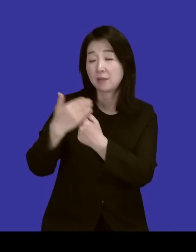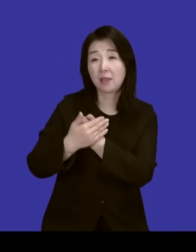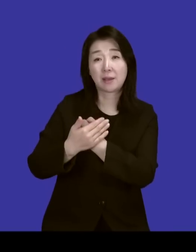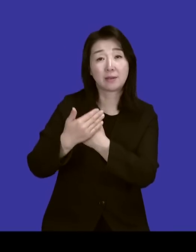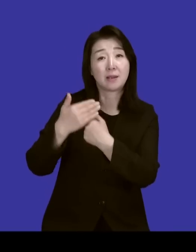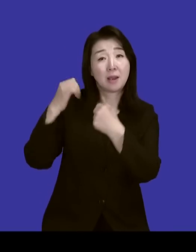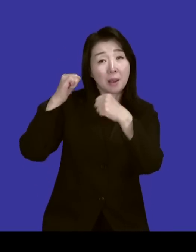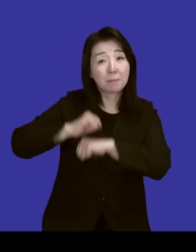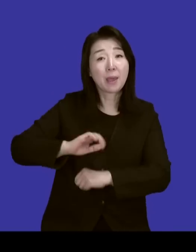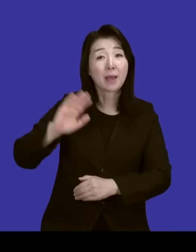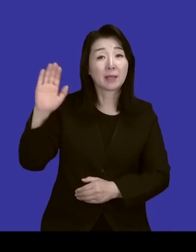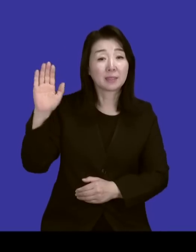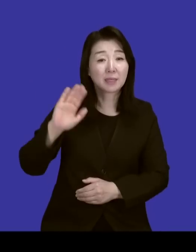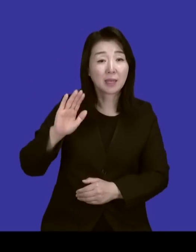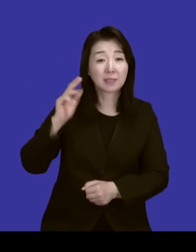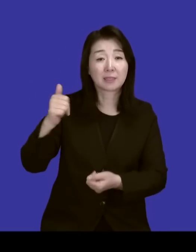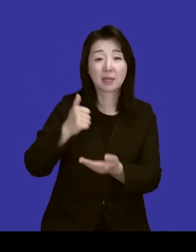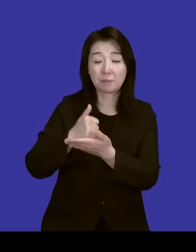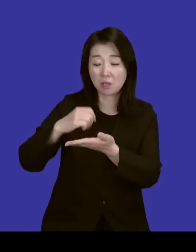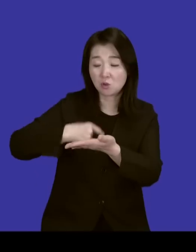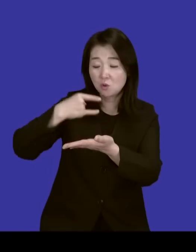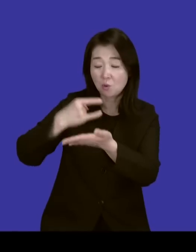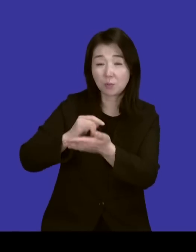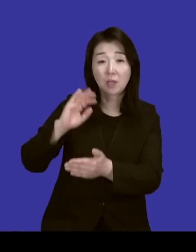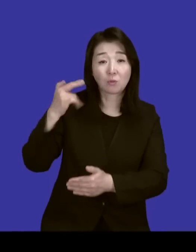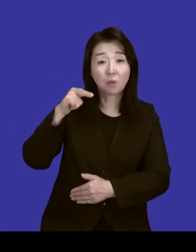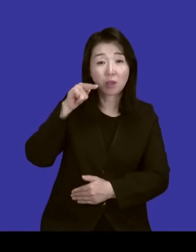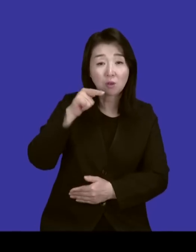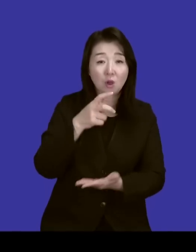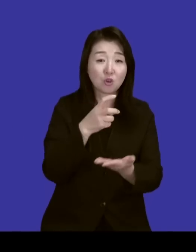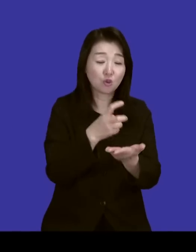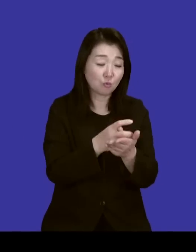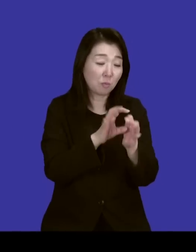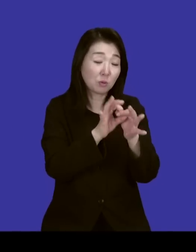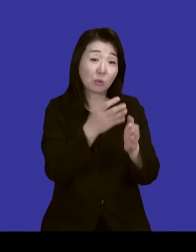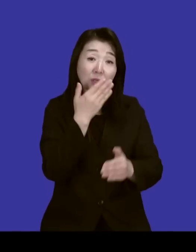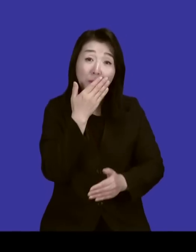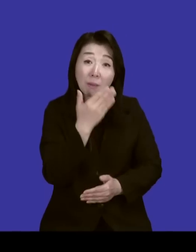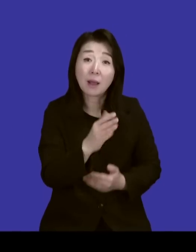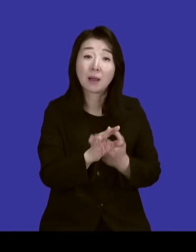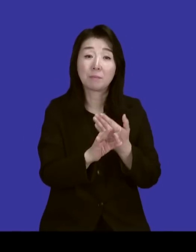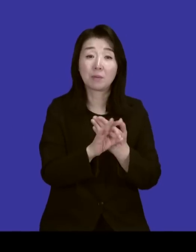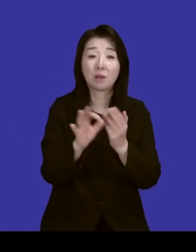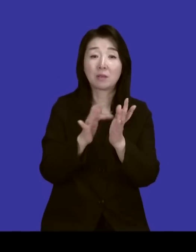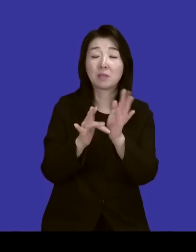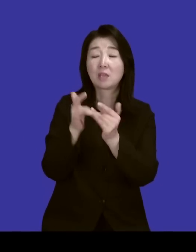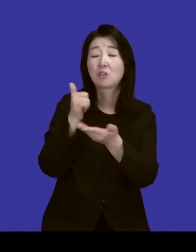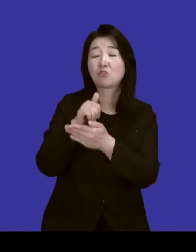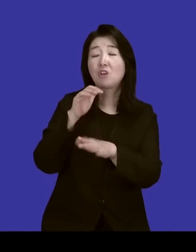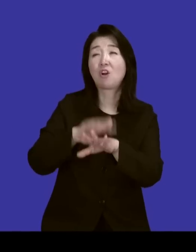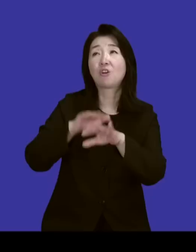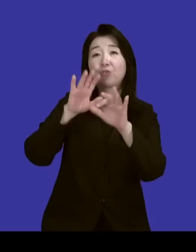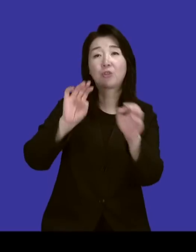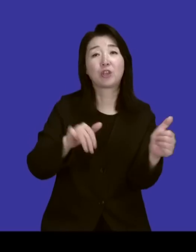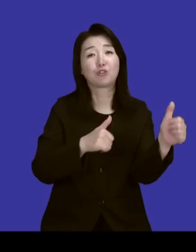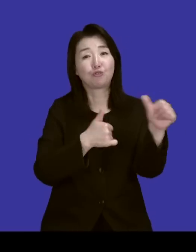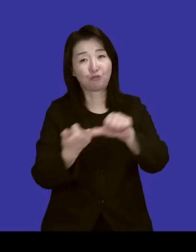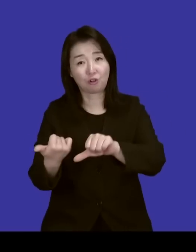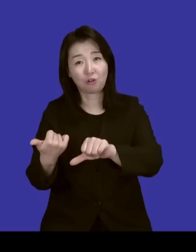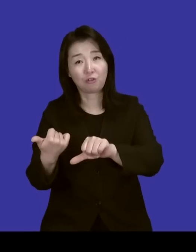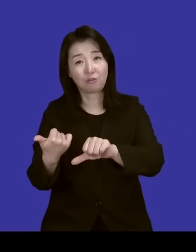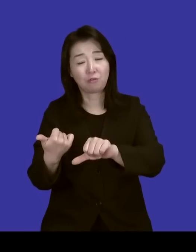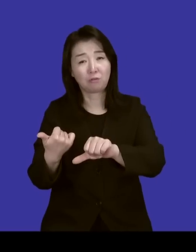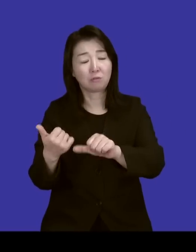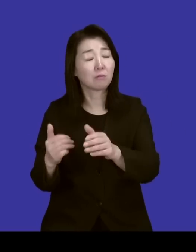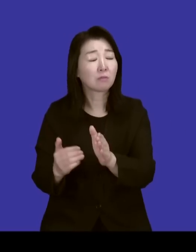예. 사람이 의롭게 되는 것이 율법을 통해서 가능하다면 예수는 헛되이 죽으신 것이다.